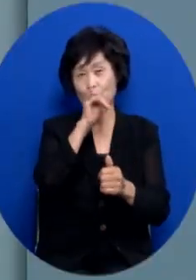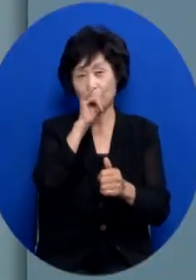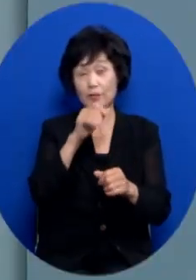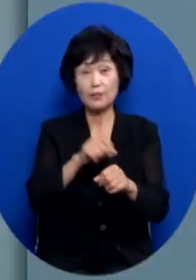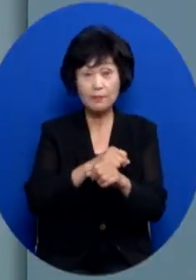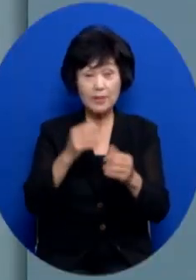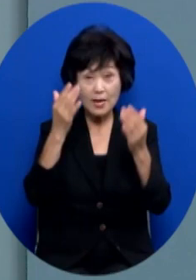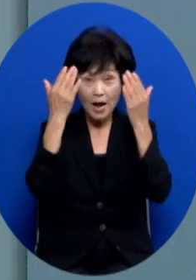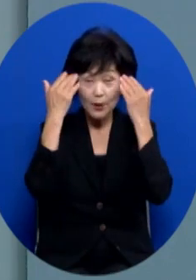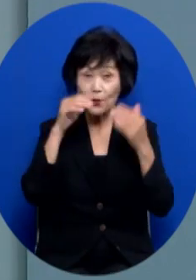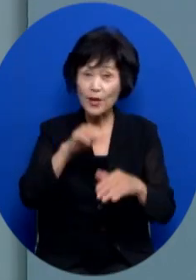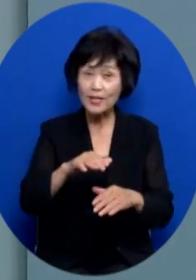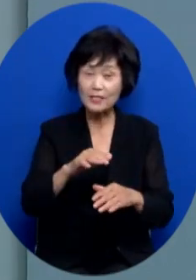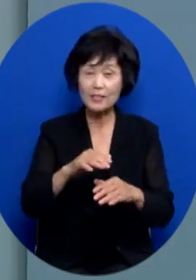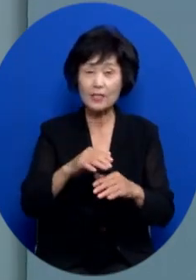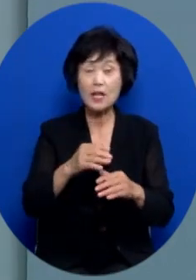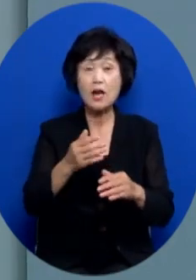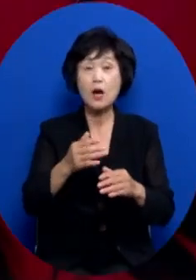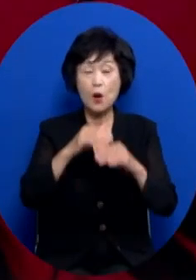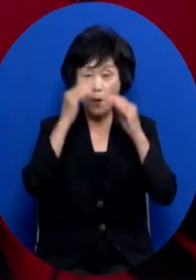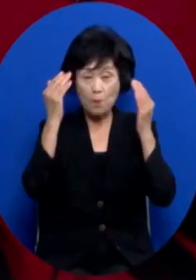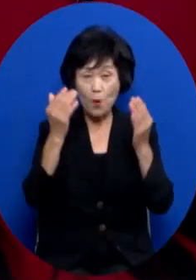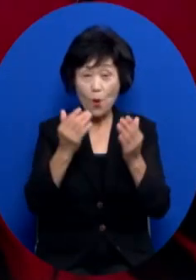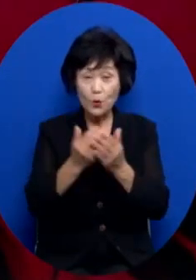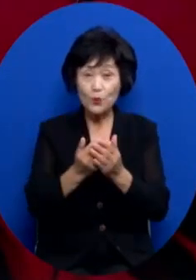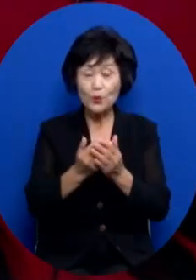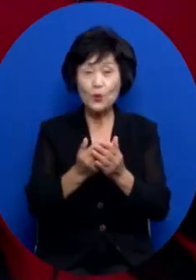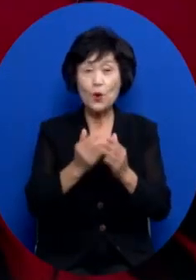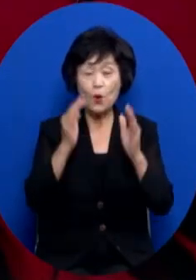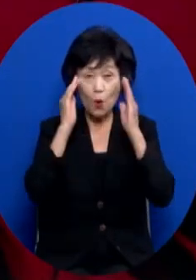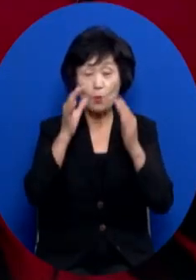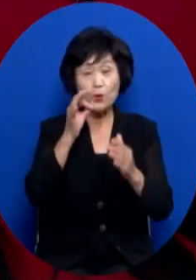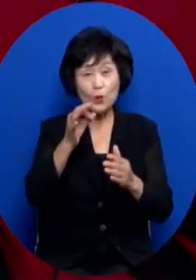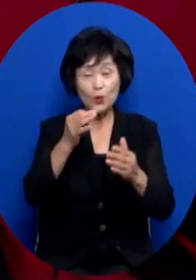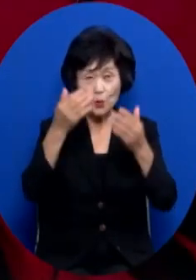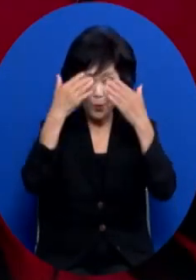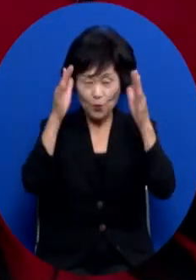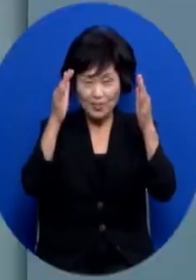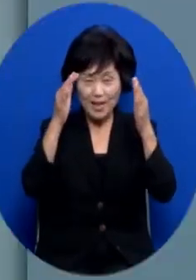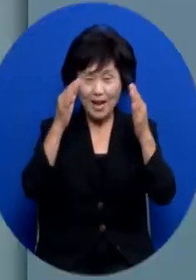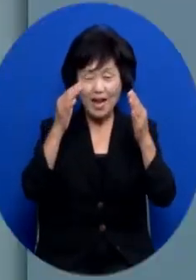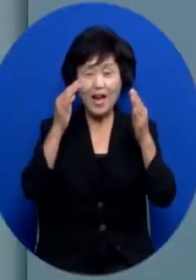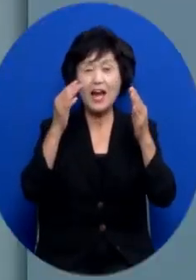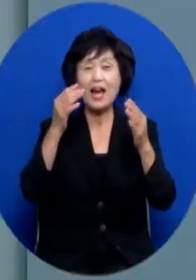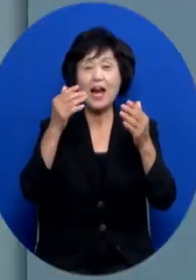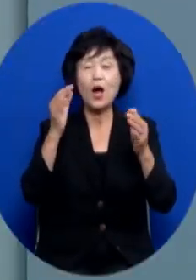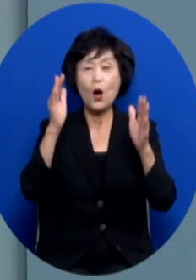특히,우리학교는전액 장학금으로운영됩니다.또한,저희는